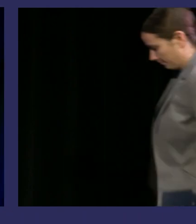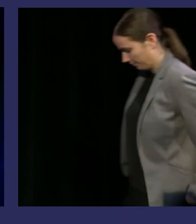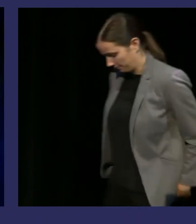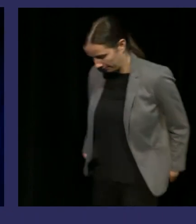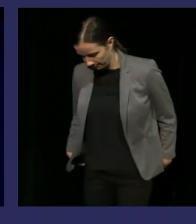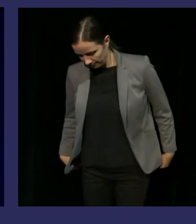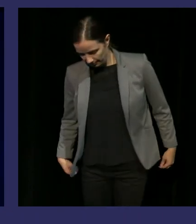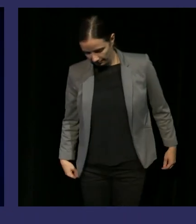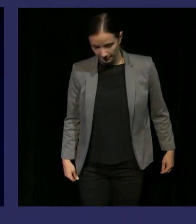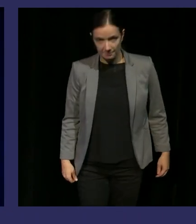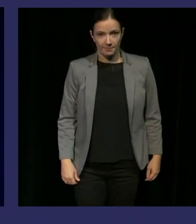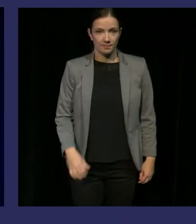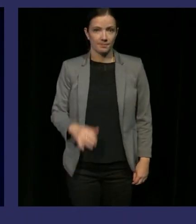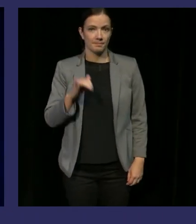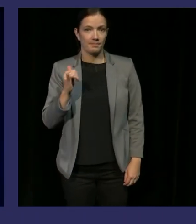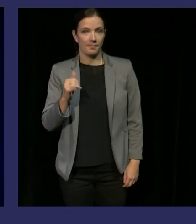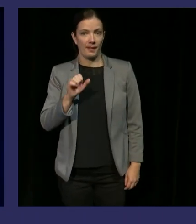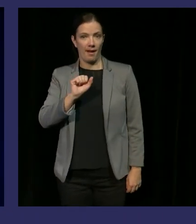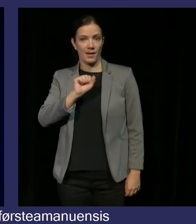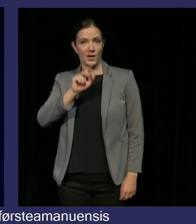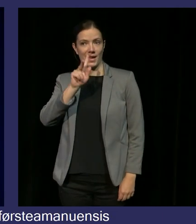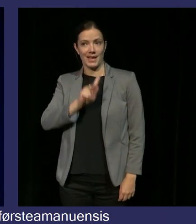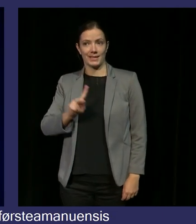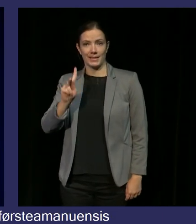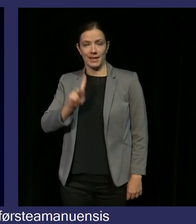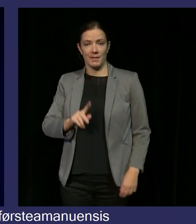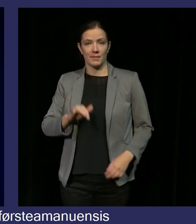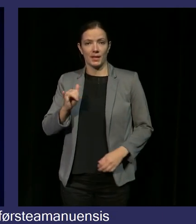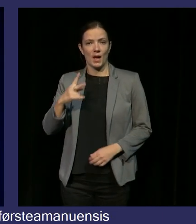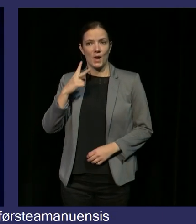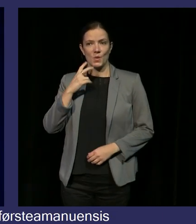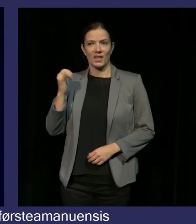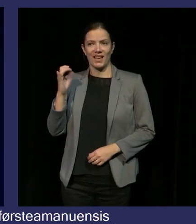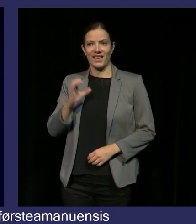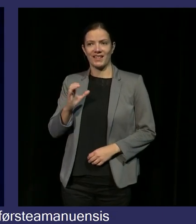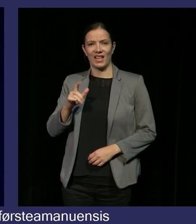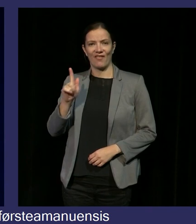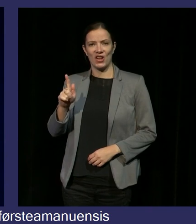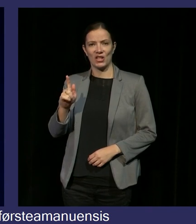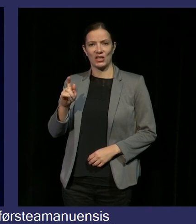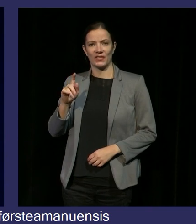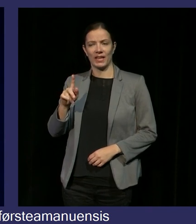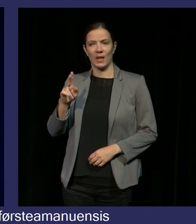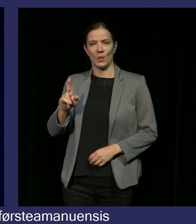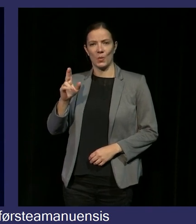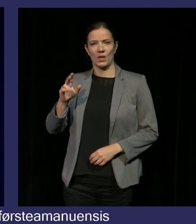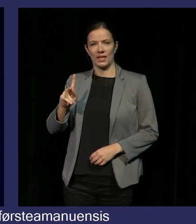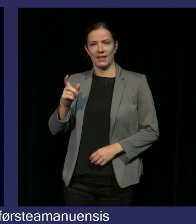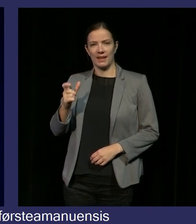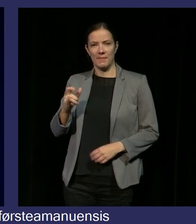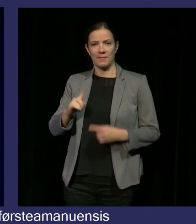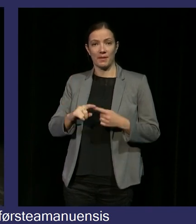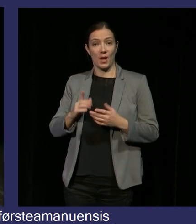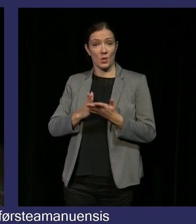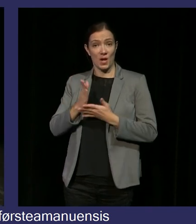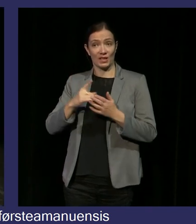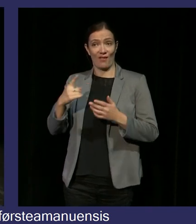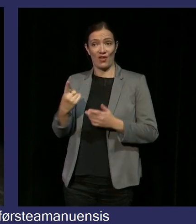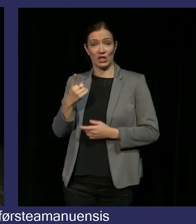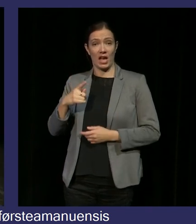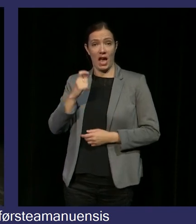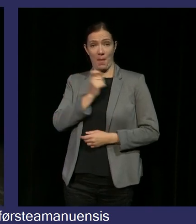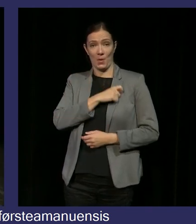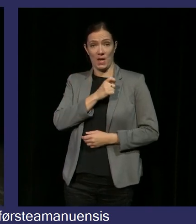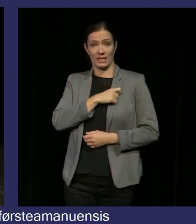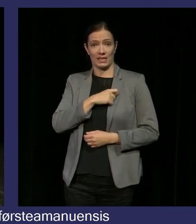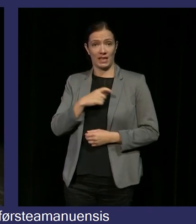Ja, det var altså Aili Keskitalo. Jon Christian Fløysvik Nordrim, jurist og førsteamanuensis